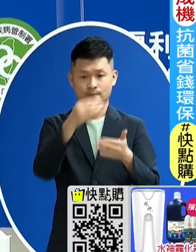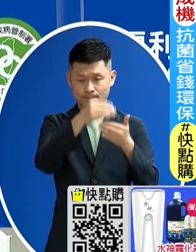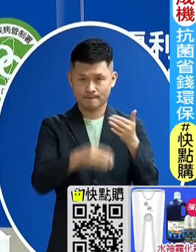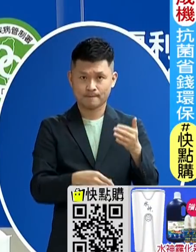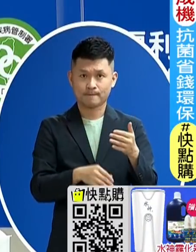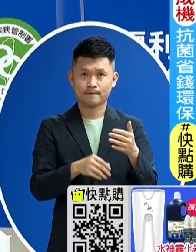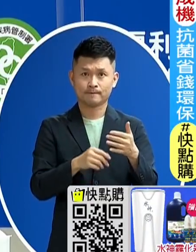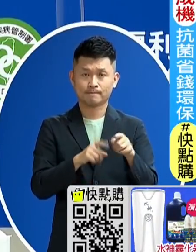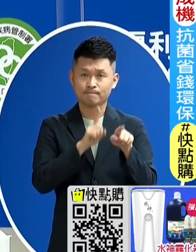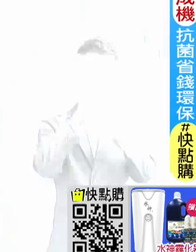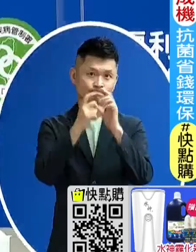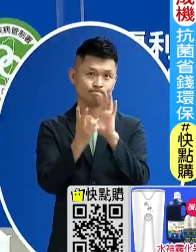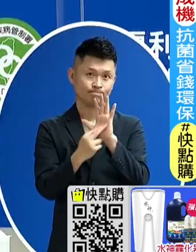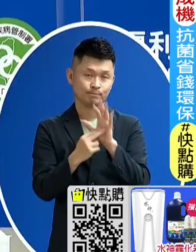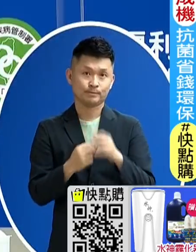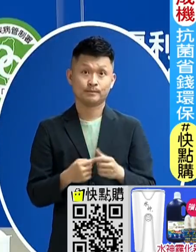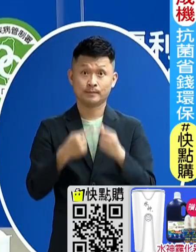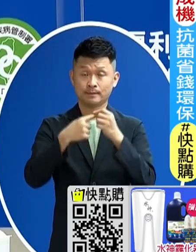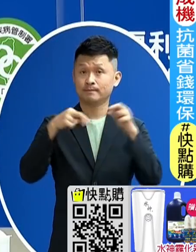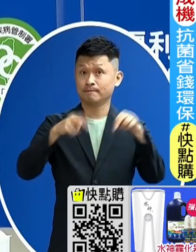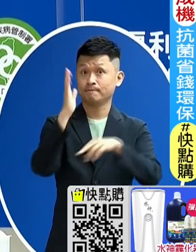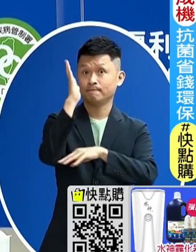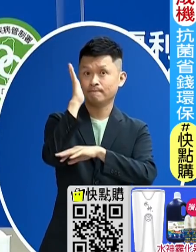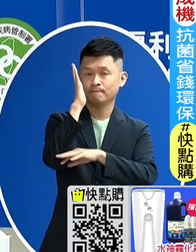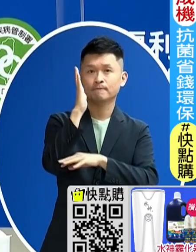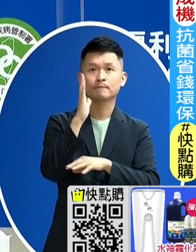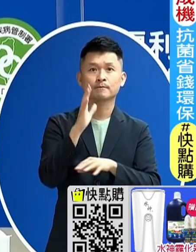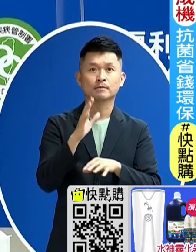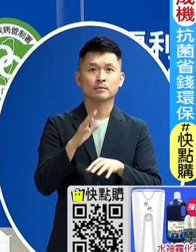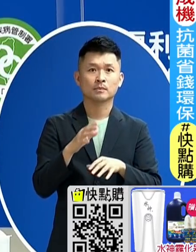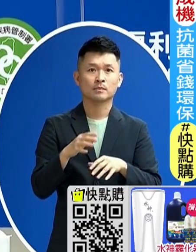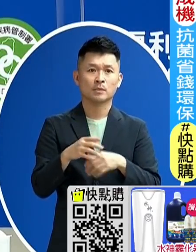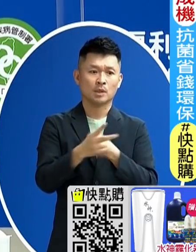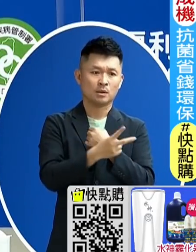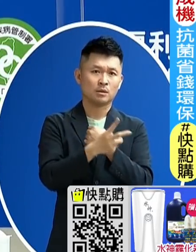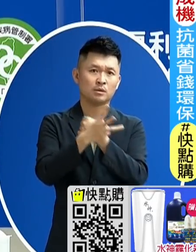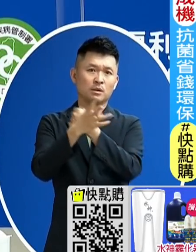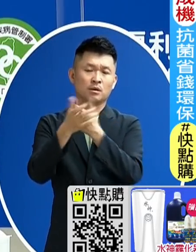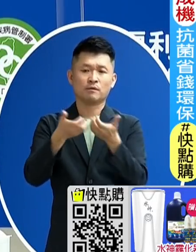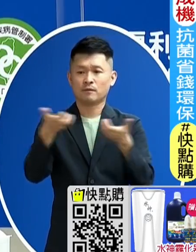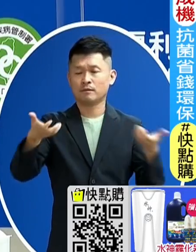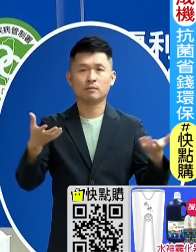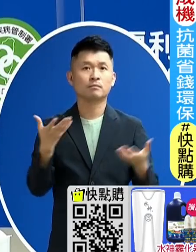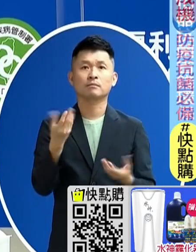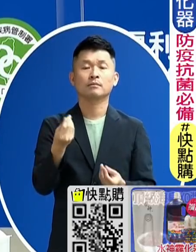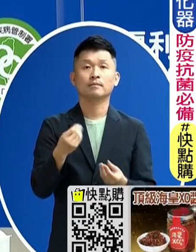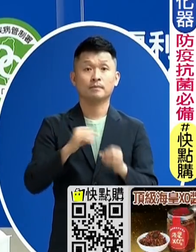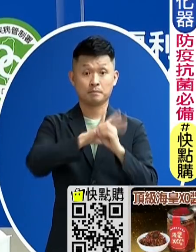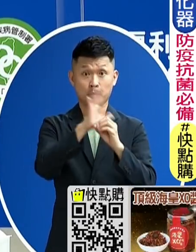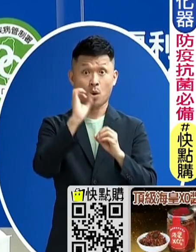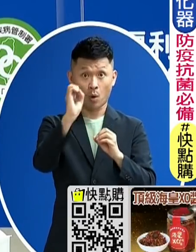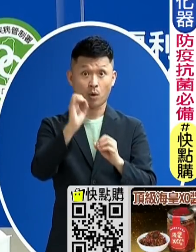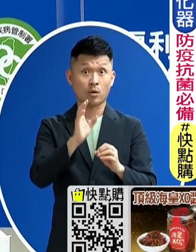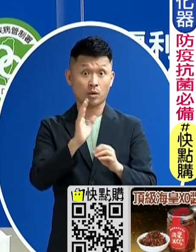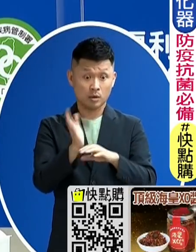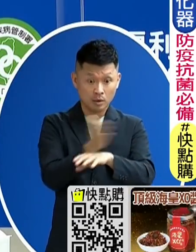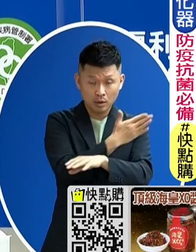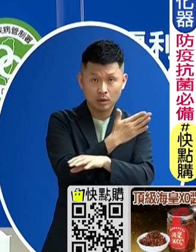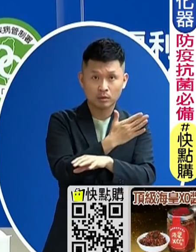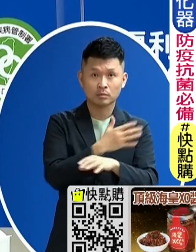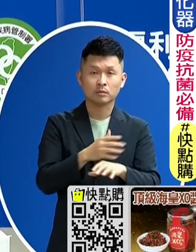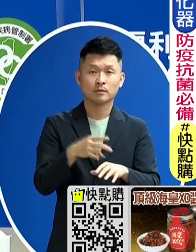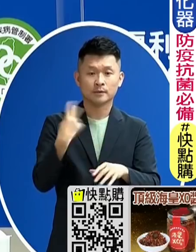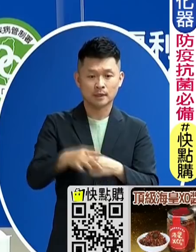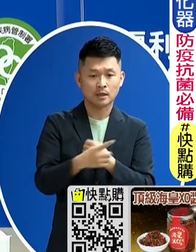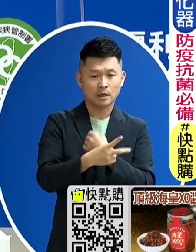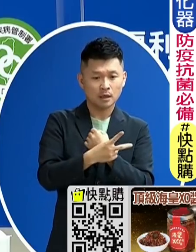按部就班的去处理。行政上面我们已经没有分级了嘛，在那时候 Omicron 之后就跟大家确定不再以这